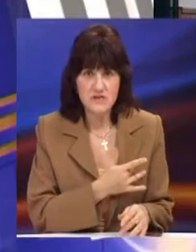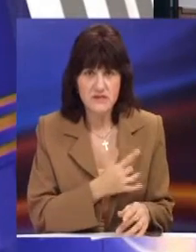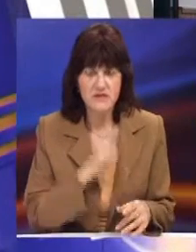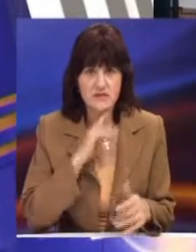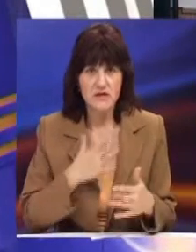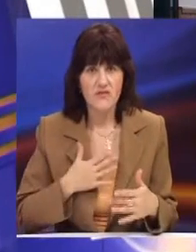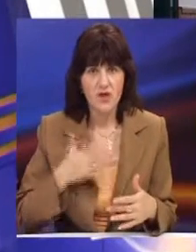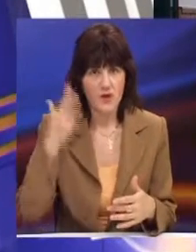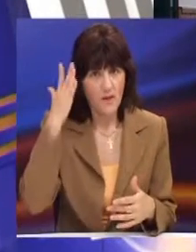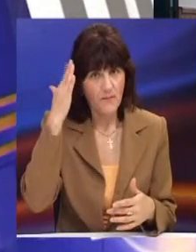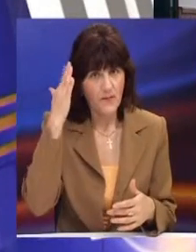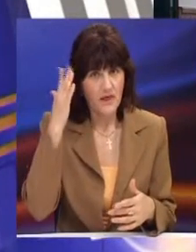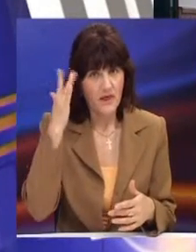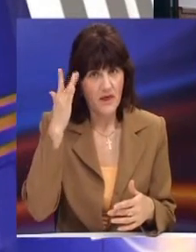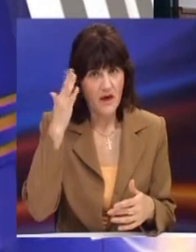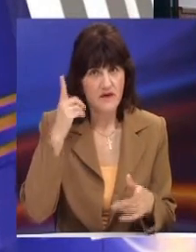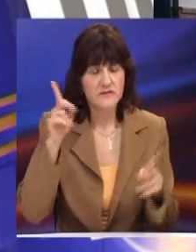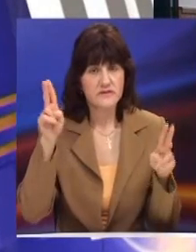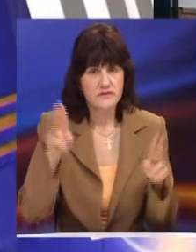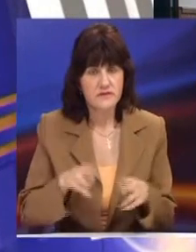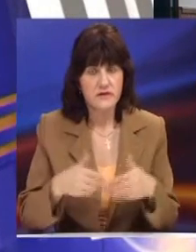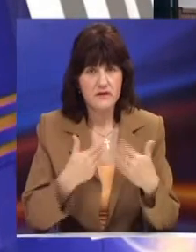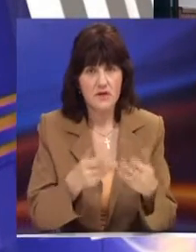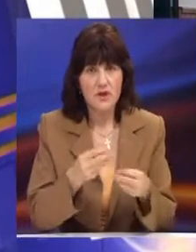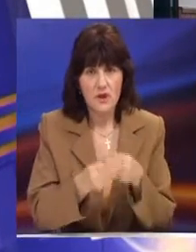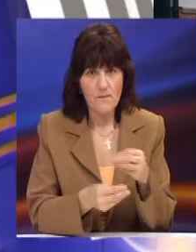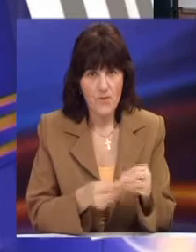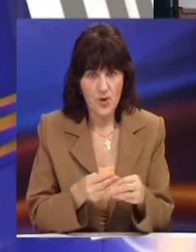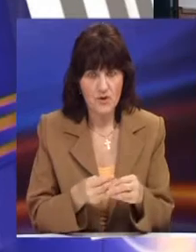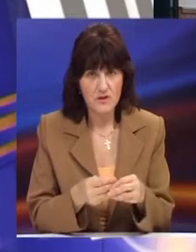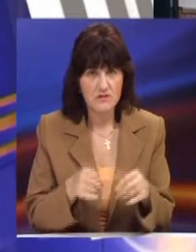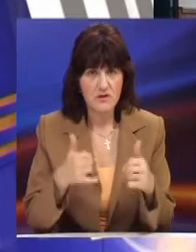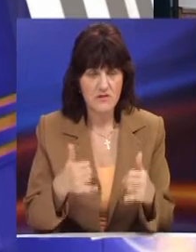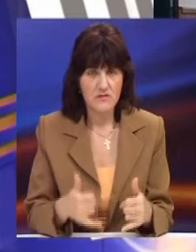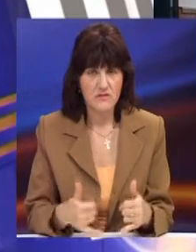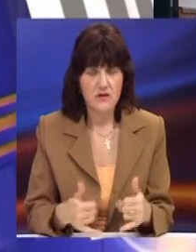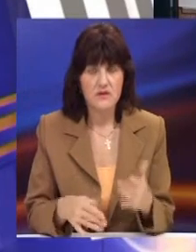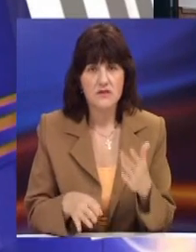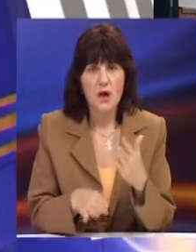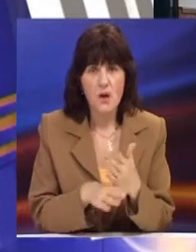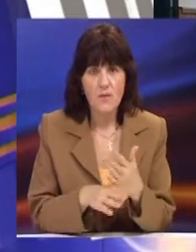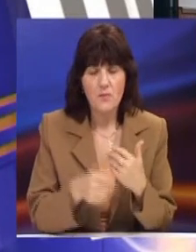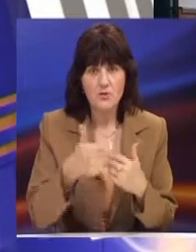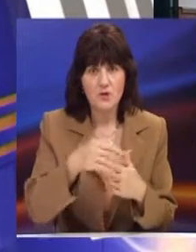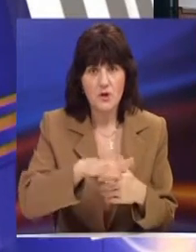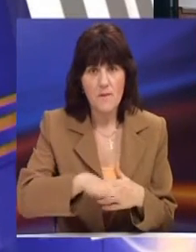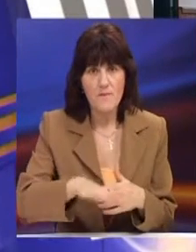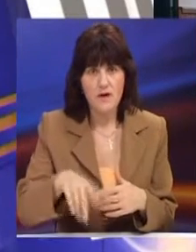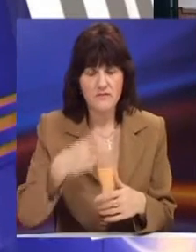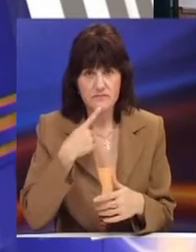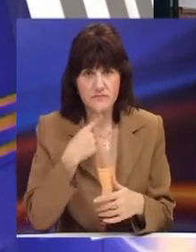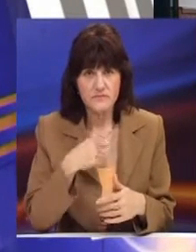i velika naša briga da se zaista dođe do tih porodica. Večera smo uputili pomoć jednom